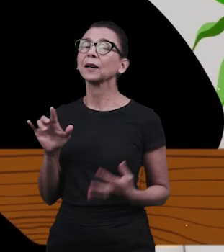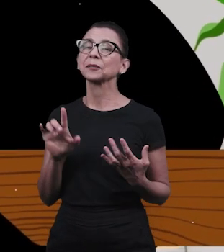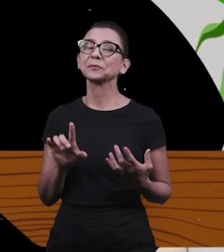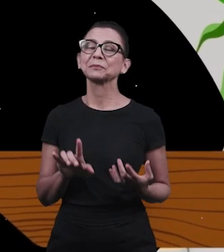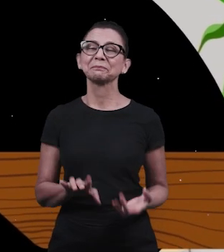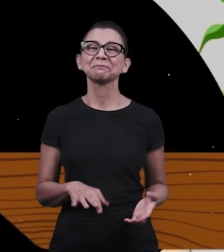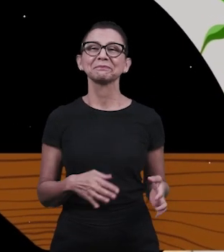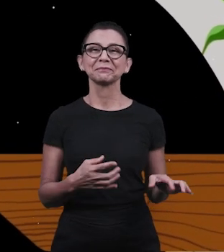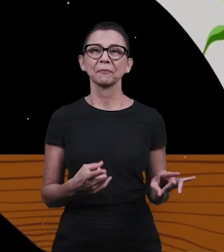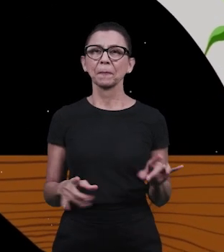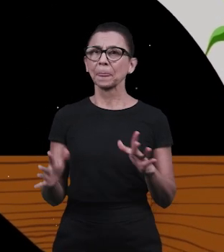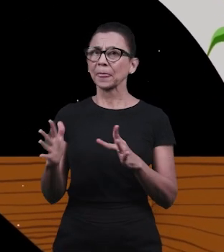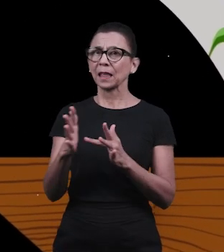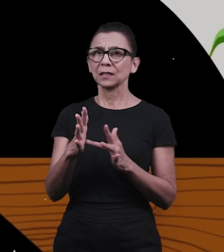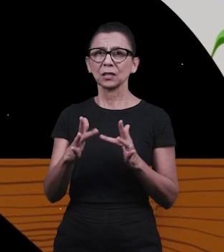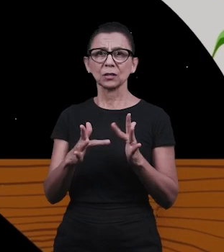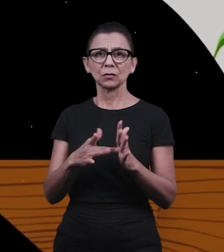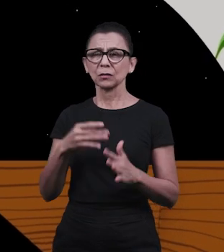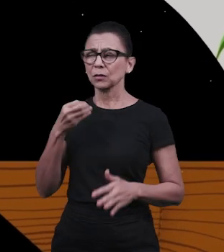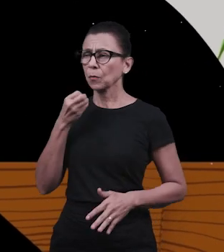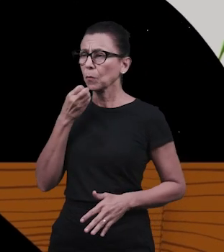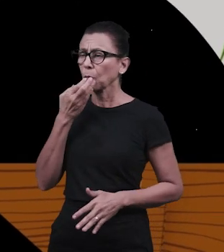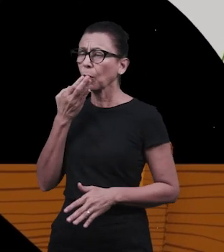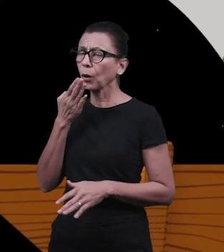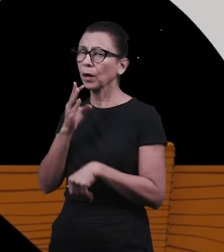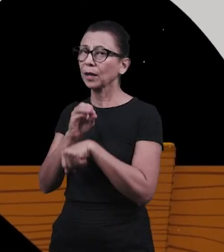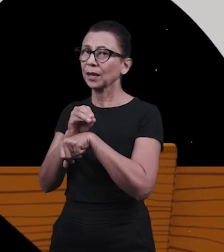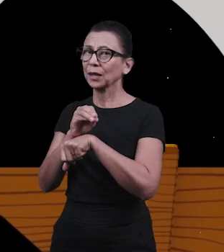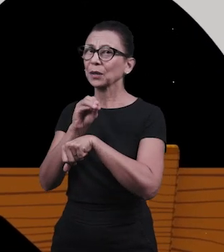Ибо здесь добрый пастырь печется о тебе.